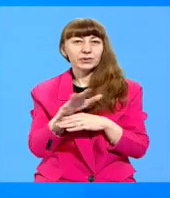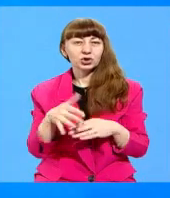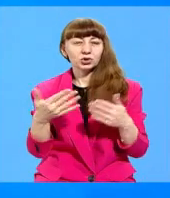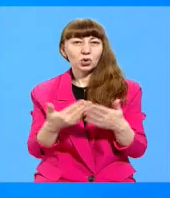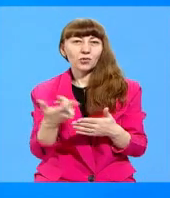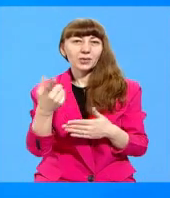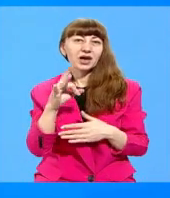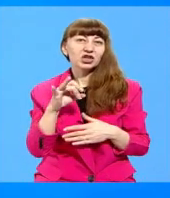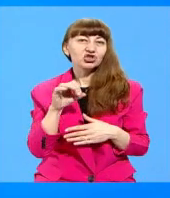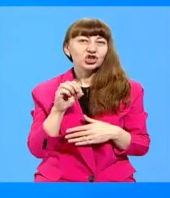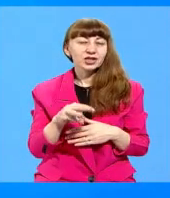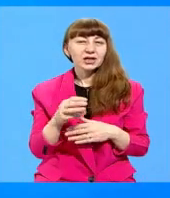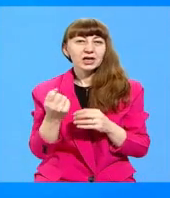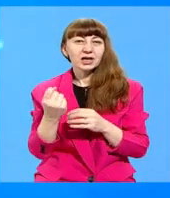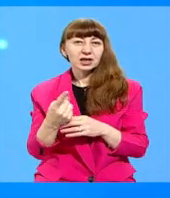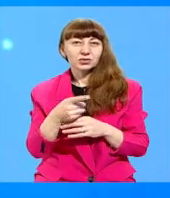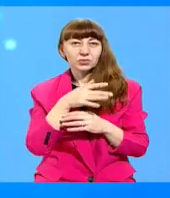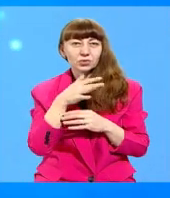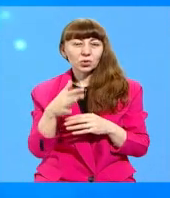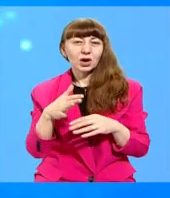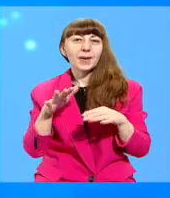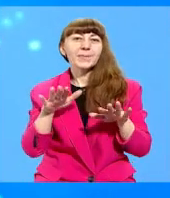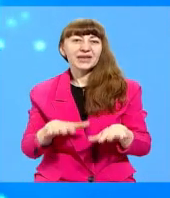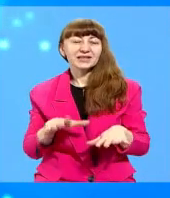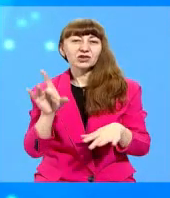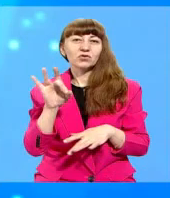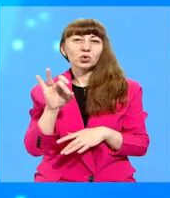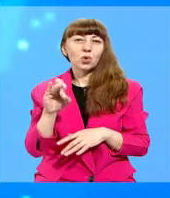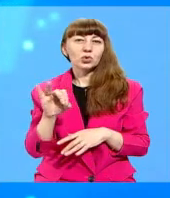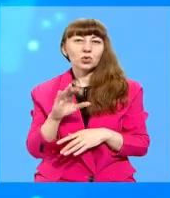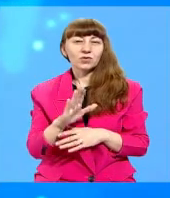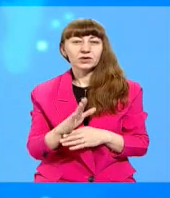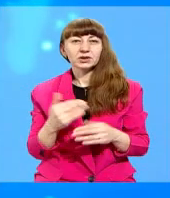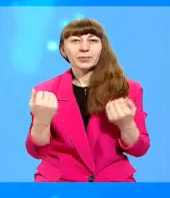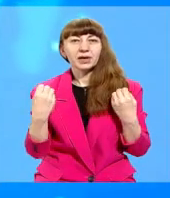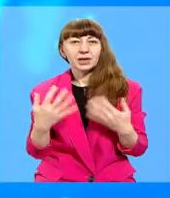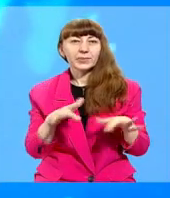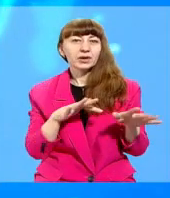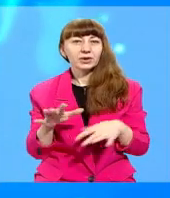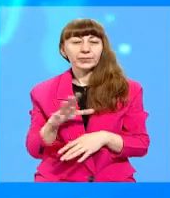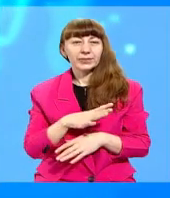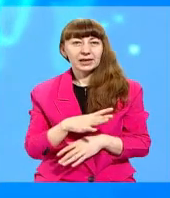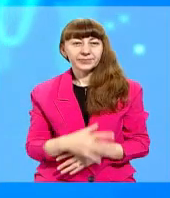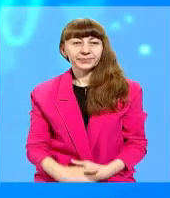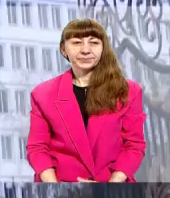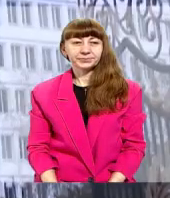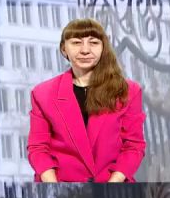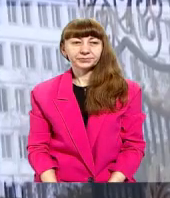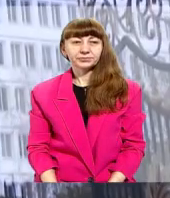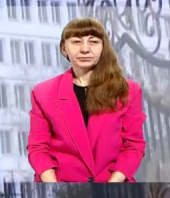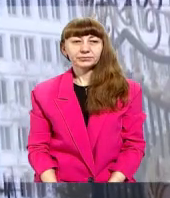современными гаджетами и 11 многоместных фургонов. На торжественном мероприятии побывали и наши корреспонденты.